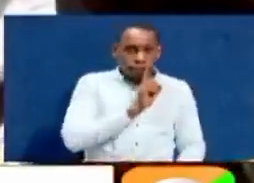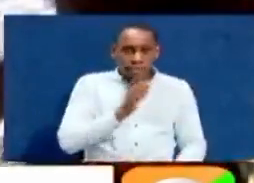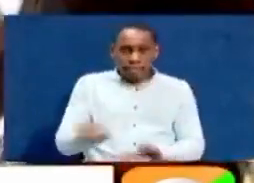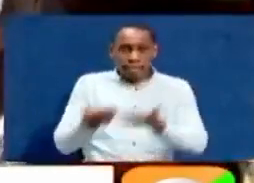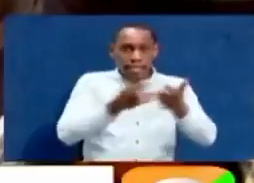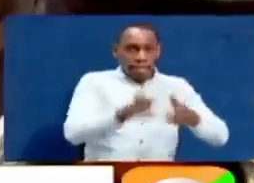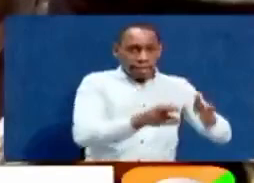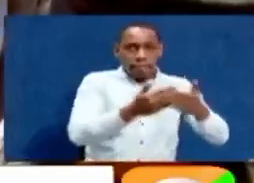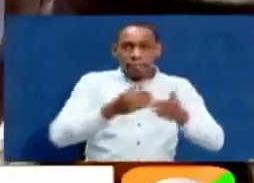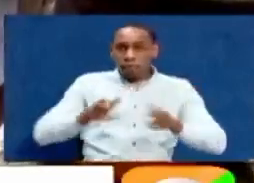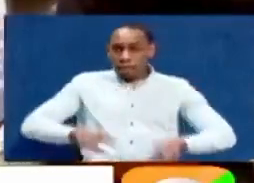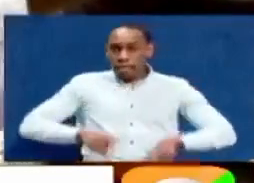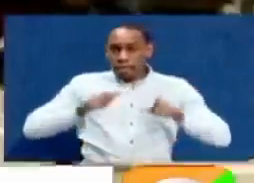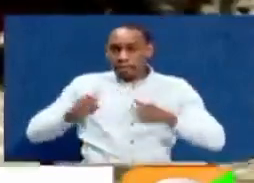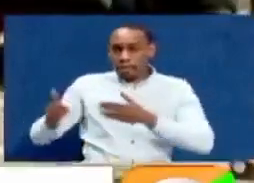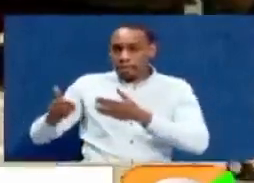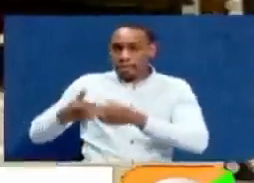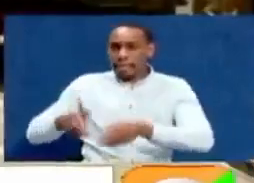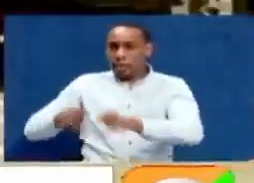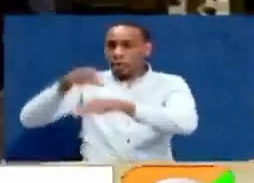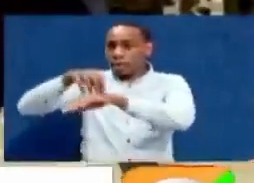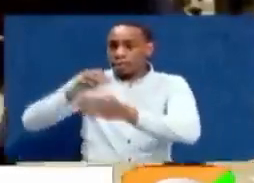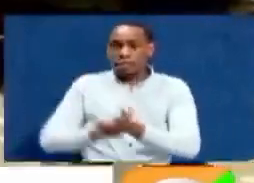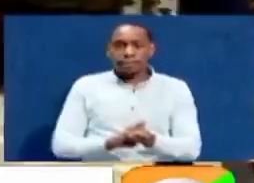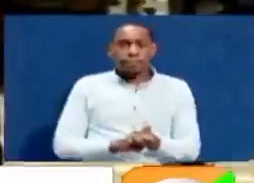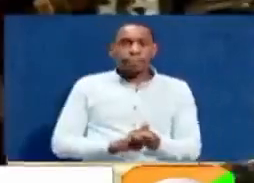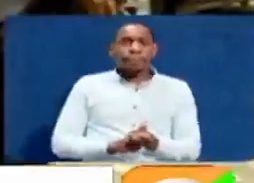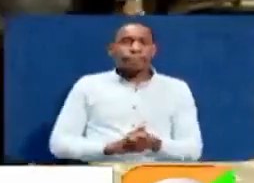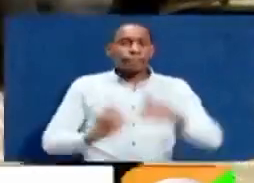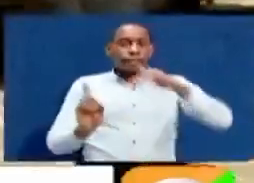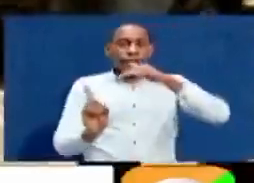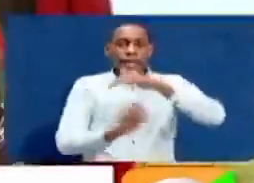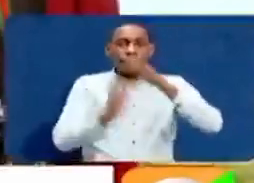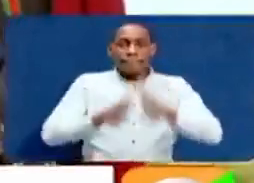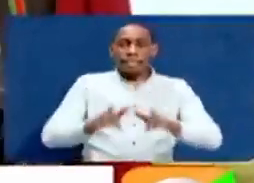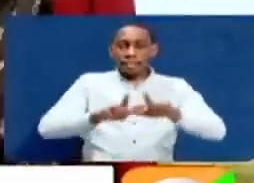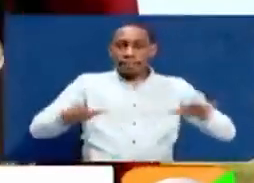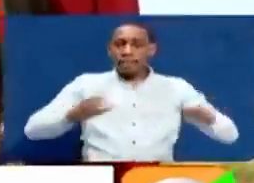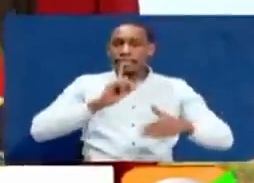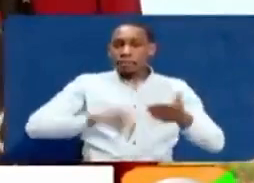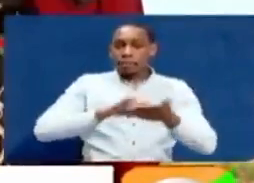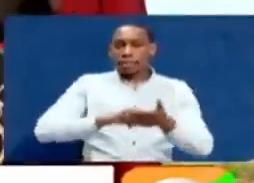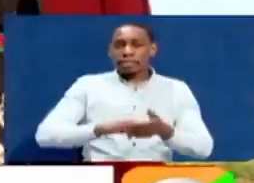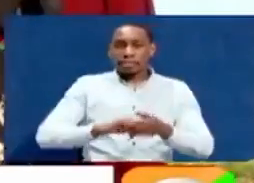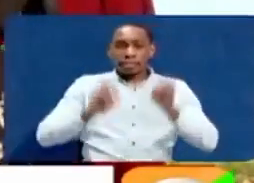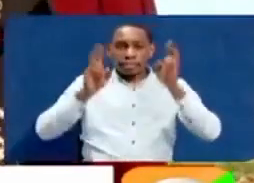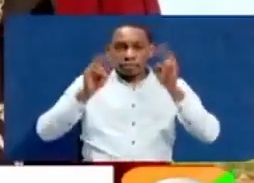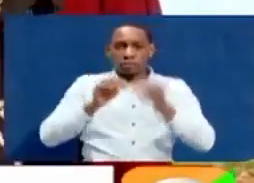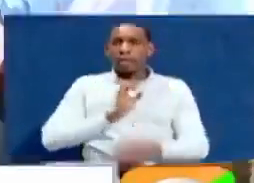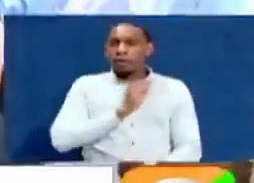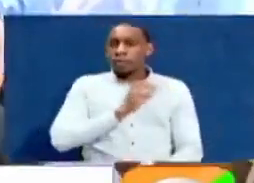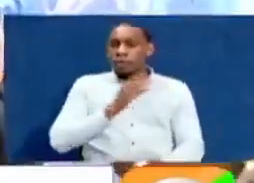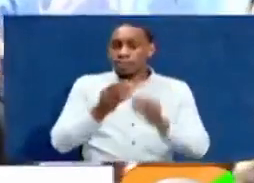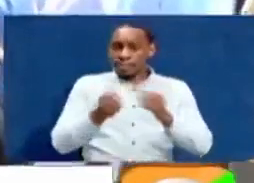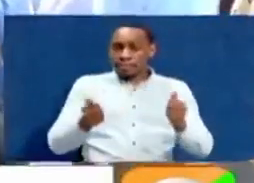amepelekwa kwa mto na alikuwa kwa barabara, alikuwa karibu na msikiti. Waziri wa ardhi Farida Karonei akisema kuwa visa vya malalamishi